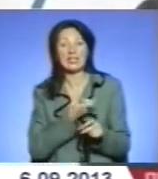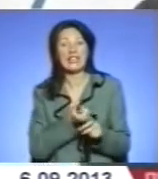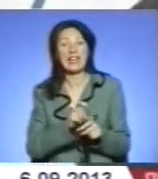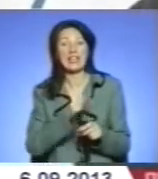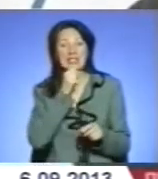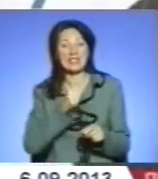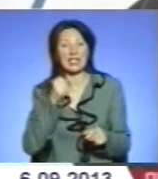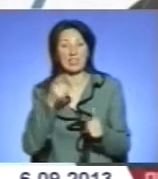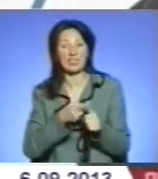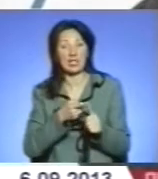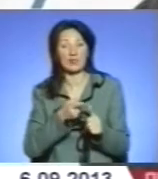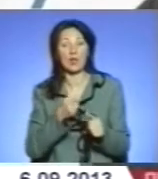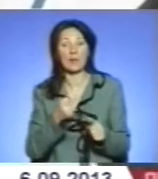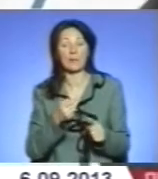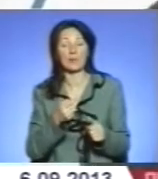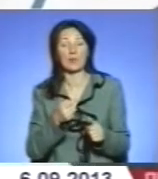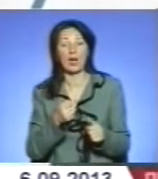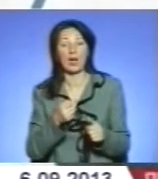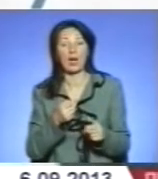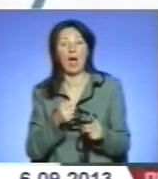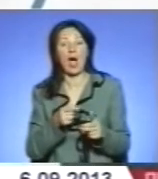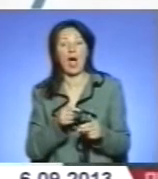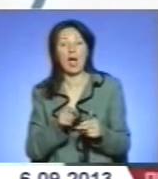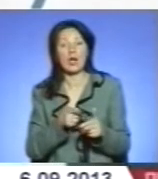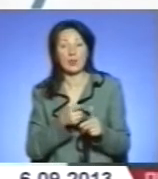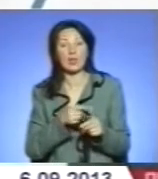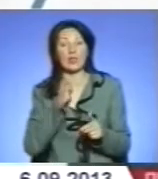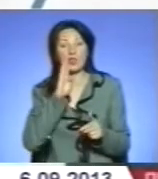Назви імена дівчаток від найстаршої до найменшої.